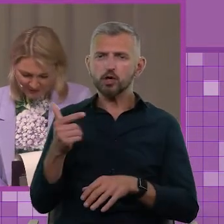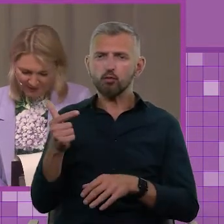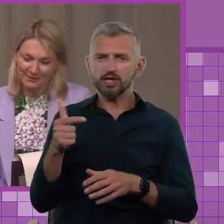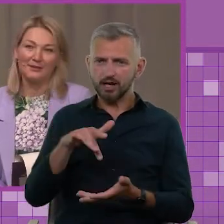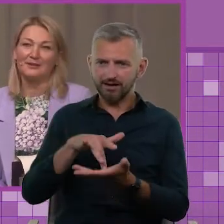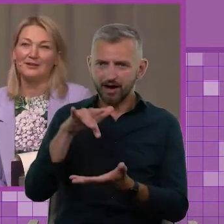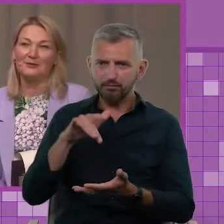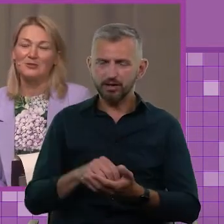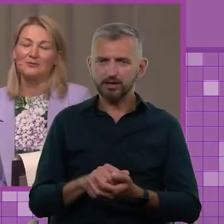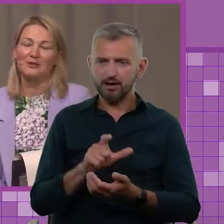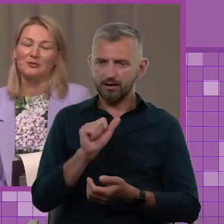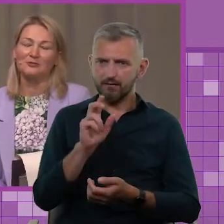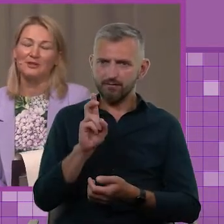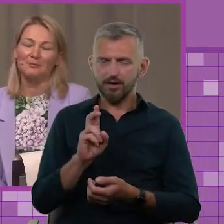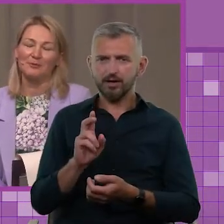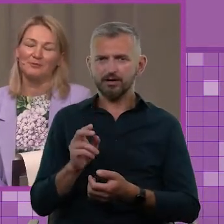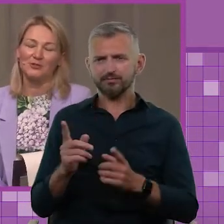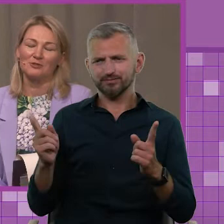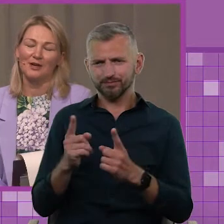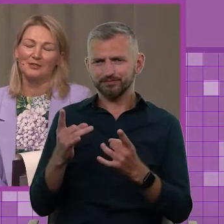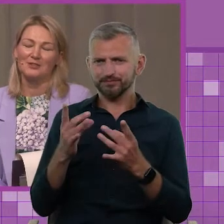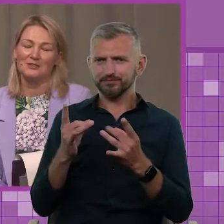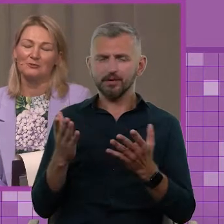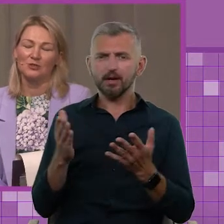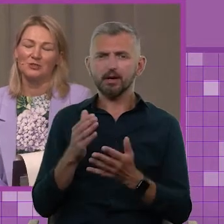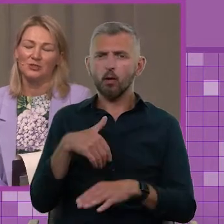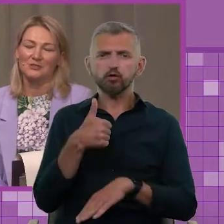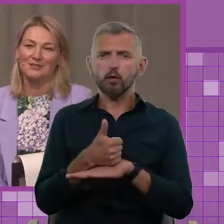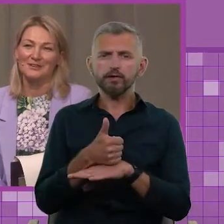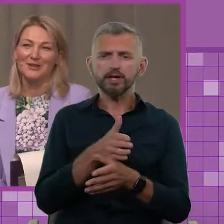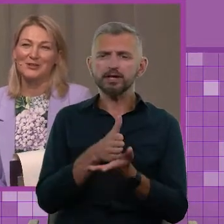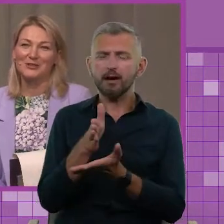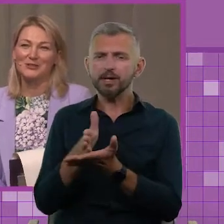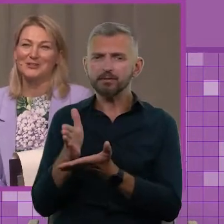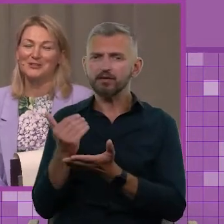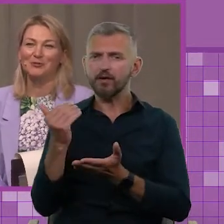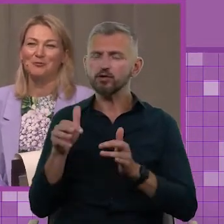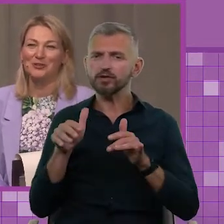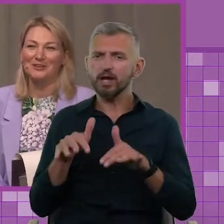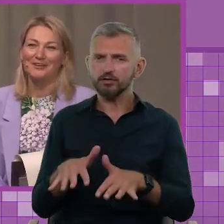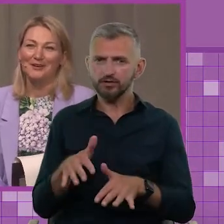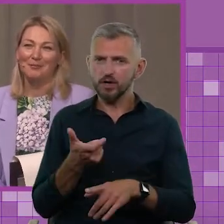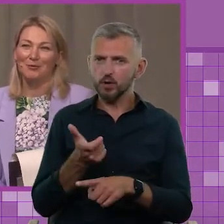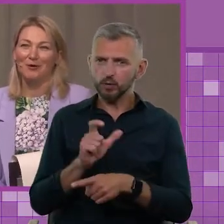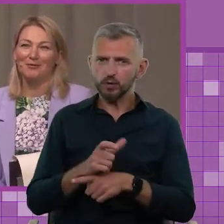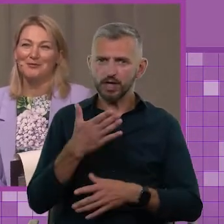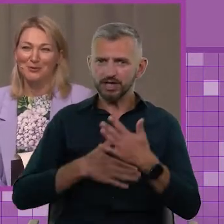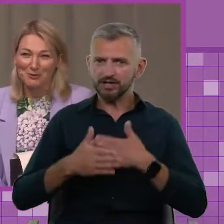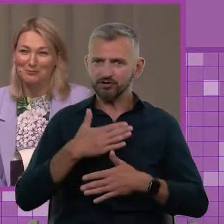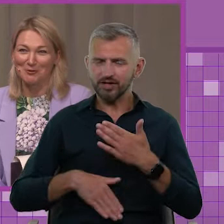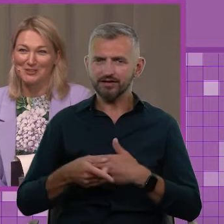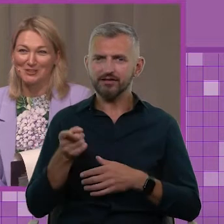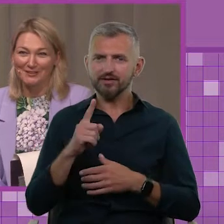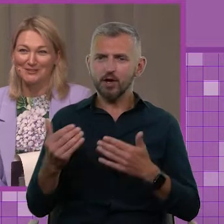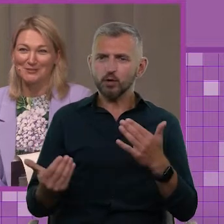але якщо можна, щоб ви коротко розказали, які основні ключові напрямки вашої діяльності, і дуже тішились теж